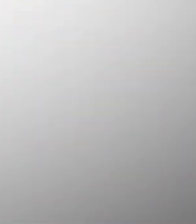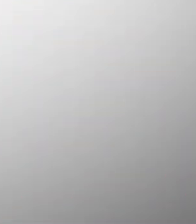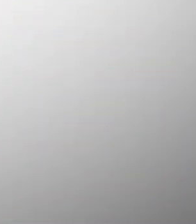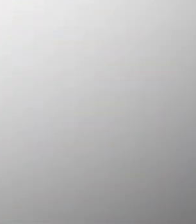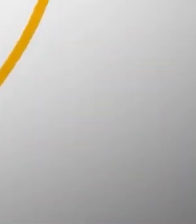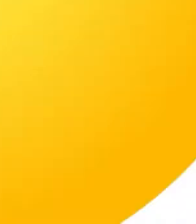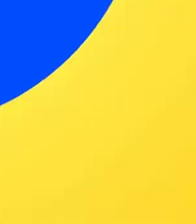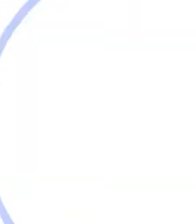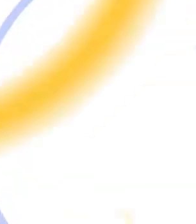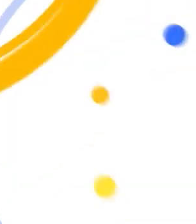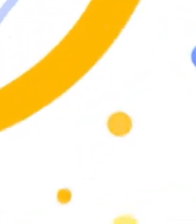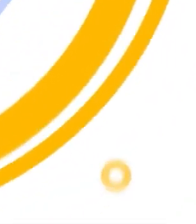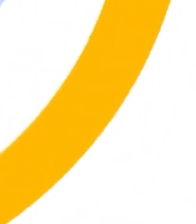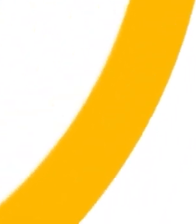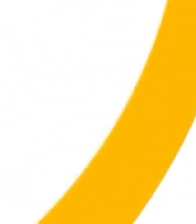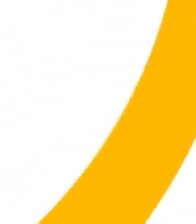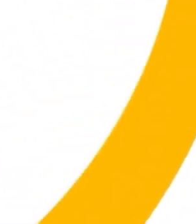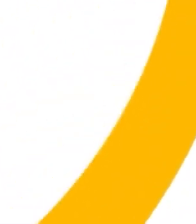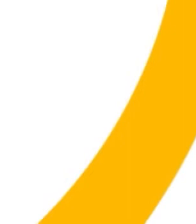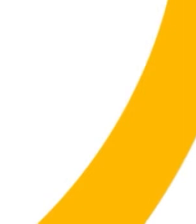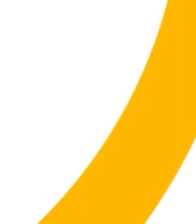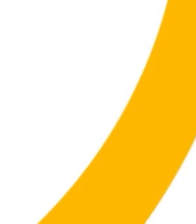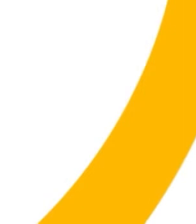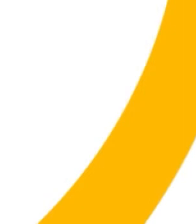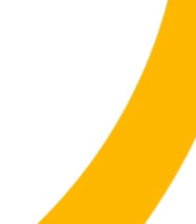울산 알림입니다.